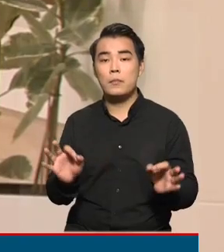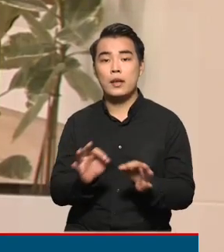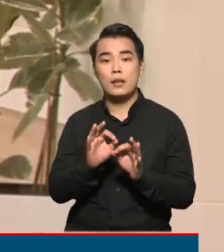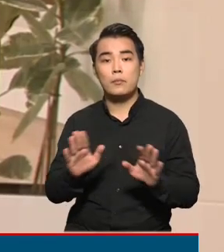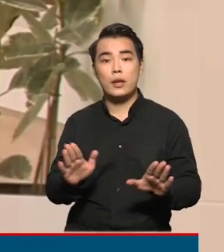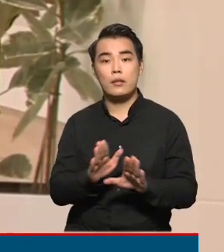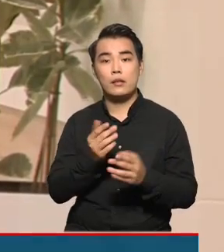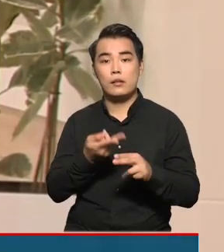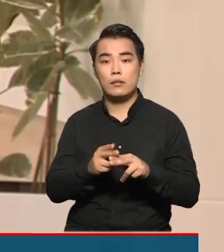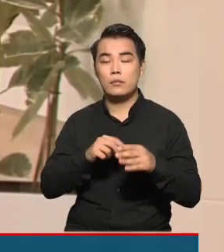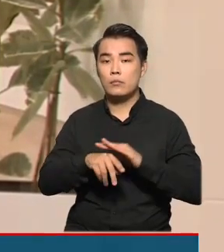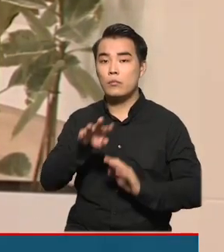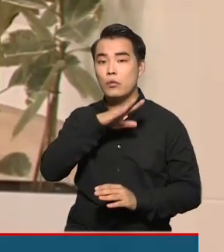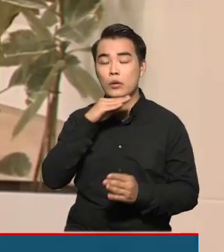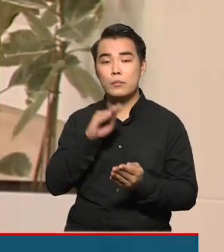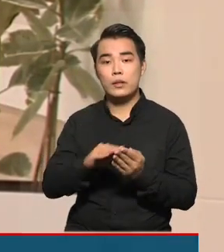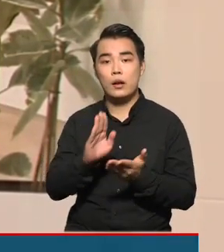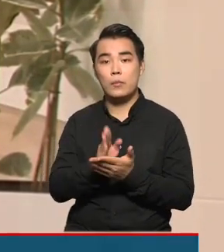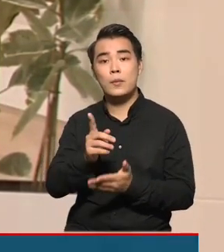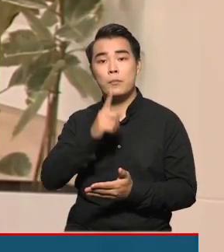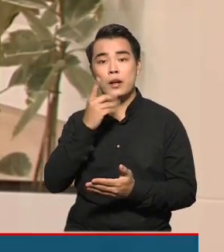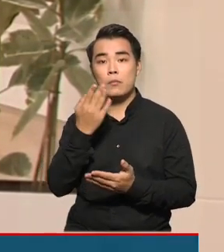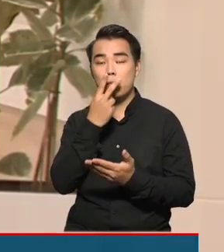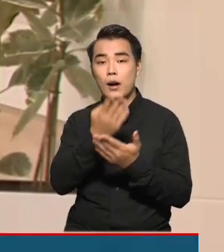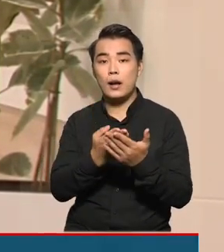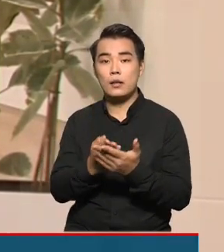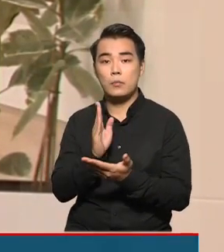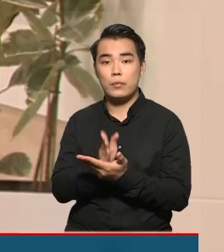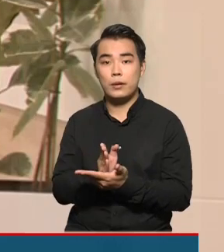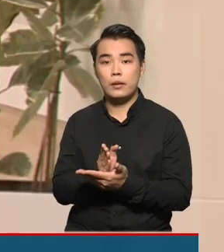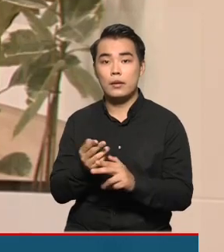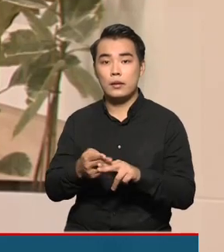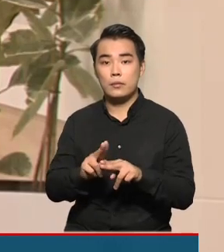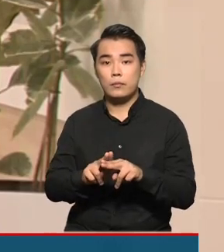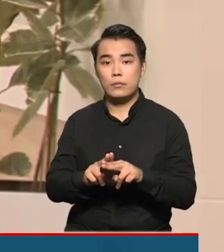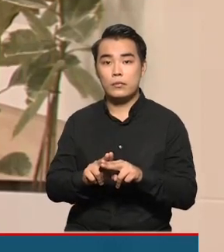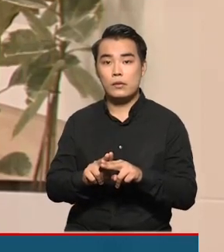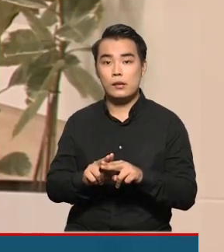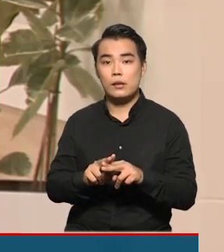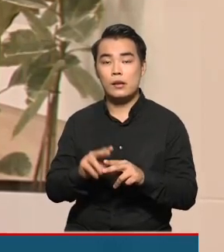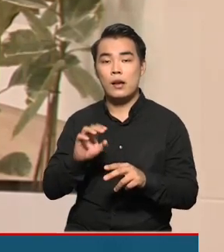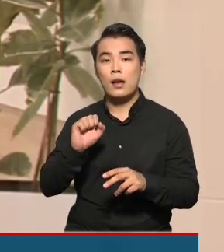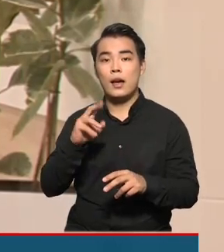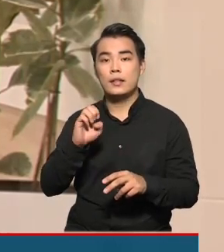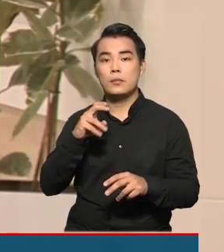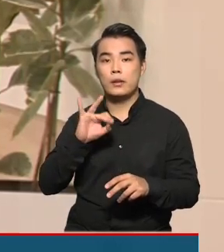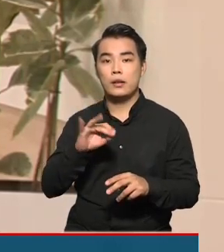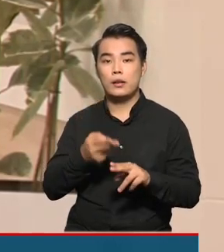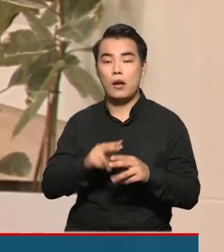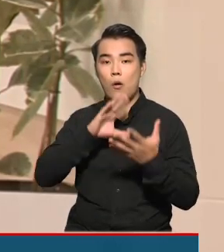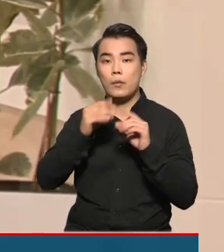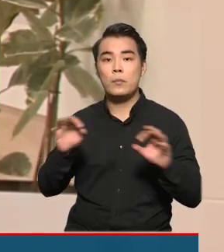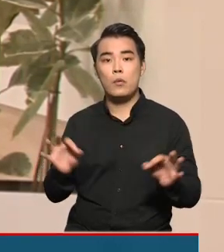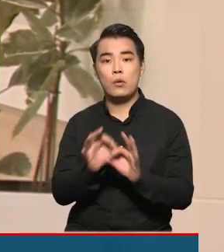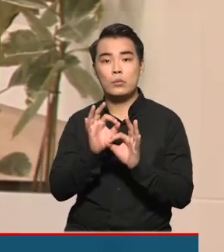қаншама мән мағына жатыр, мына жастарға үлгі болатындай. Оны яғни әдеби кеш,